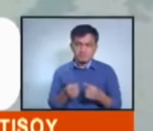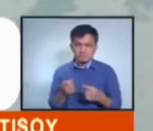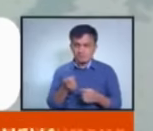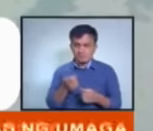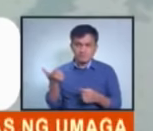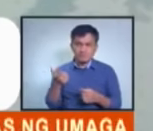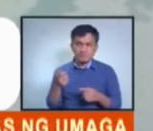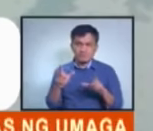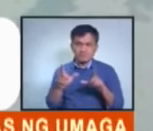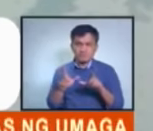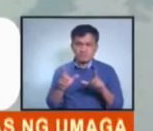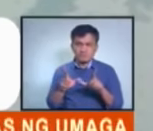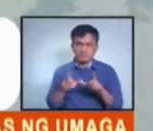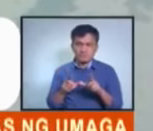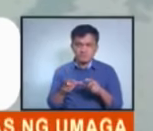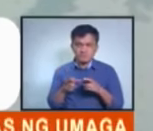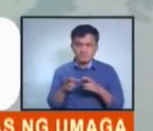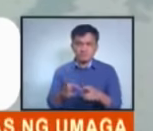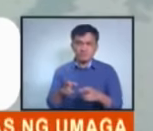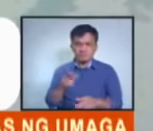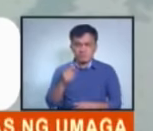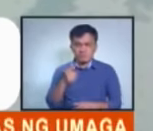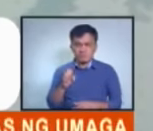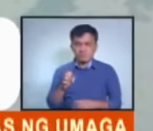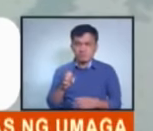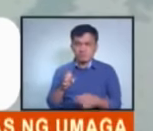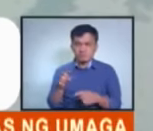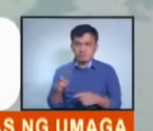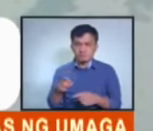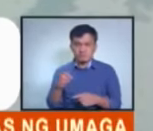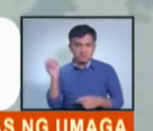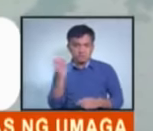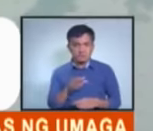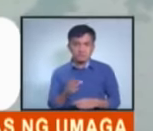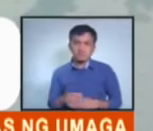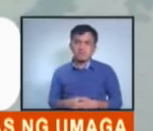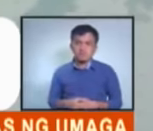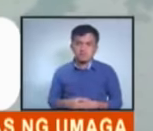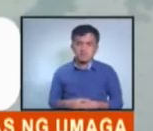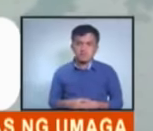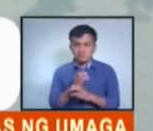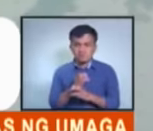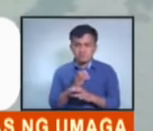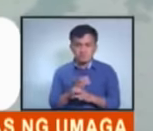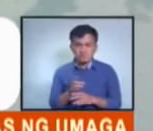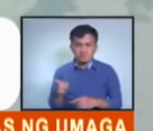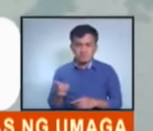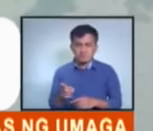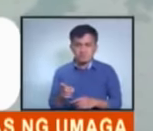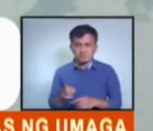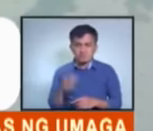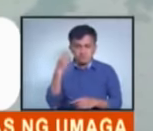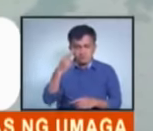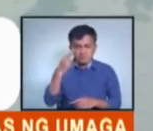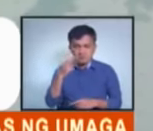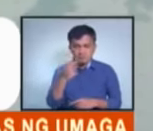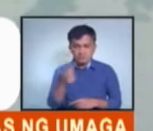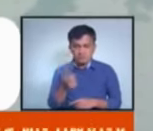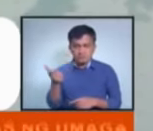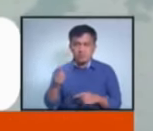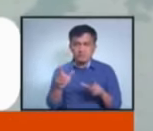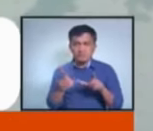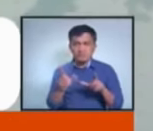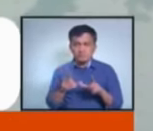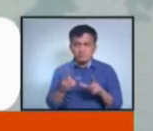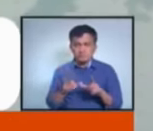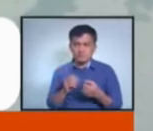Napatatanggalan po siya ng lisensya. Road rage po ang tawag nito. Lalo pa yung pagbabato sa inyo ng inyong sasakyan. Yun isang reason para matanggalan siya ng lisensya